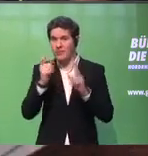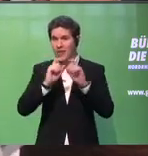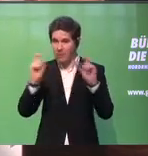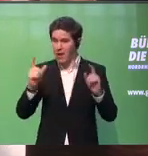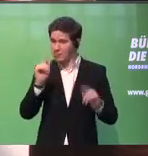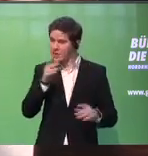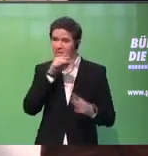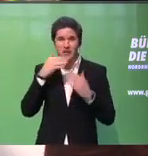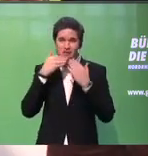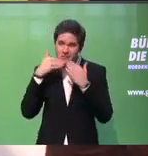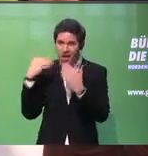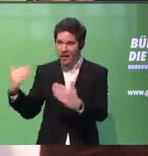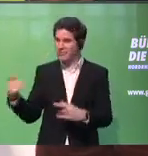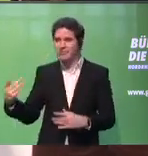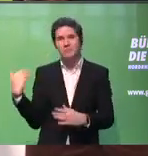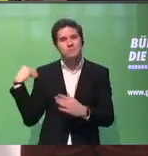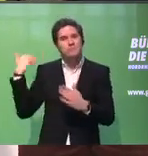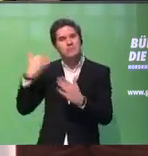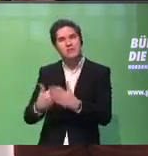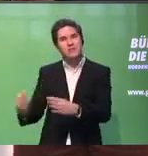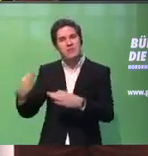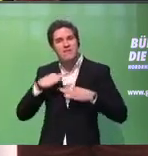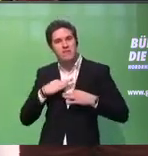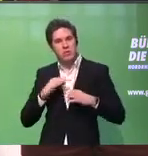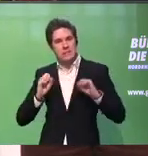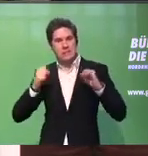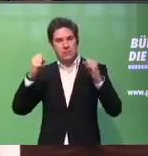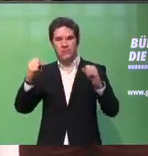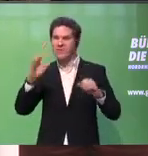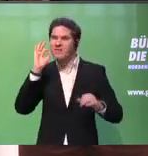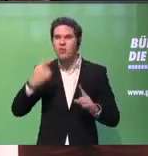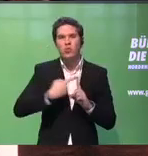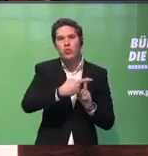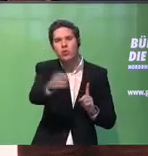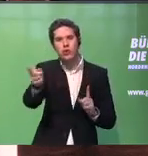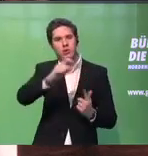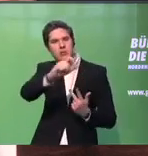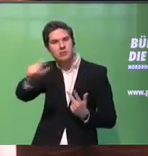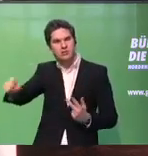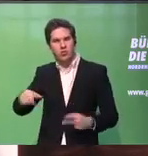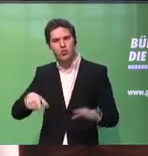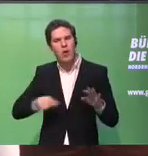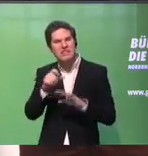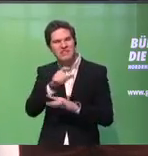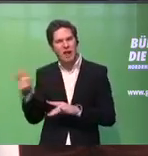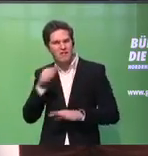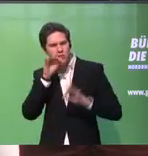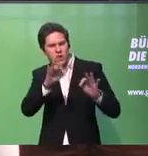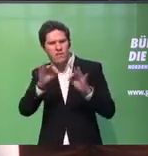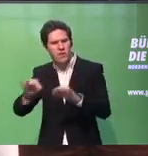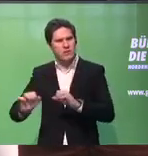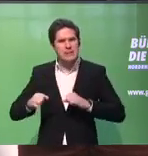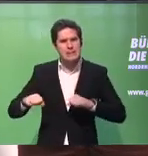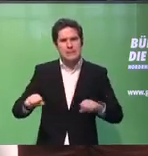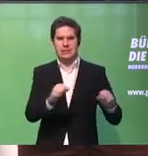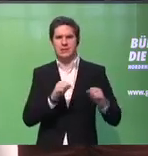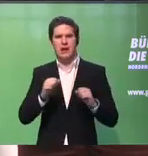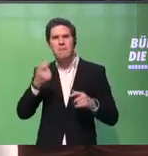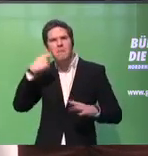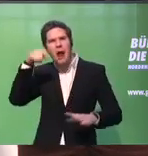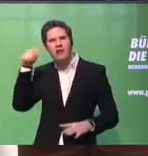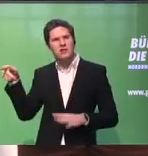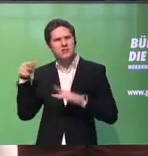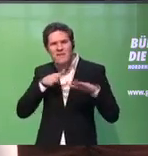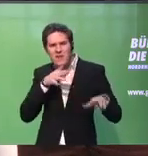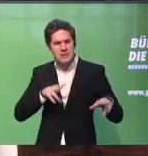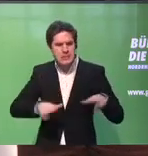herzlichen Dank für das, was du für uns als Partei, für die Menschen in Nordrhein-Westfalen da in Berlin gestemmt und geleistet hast